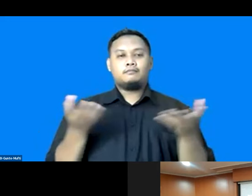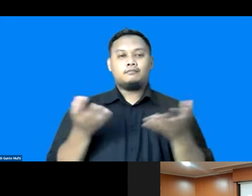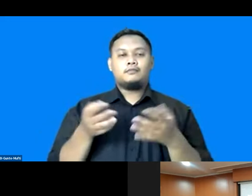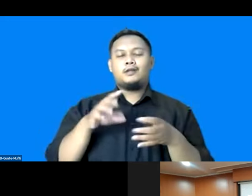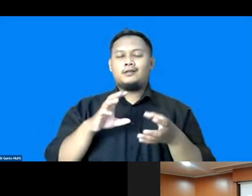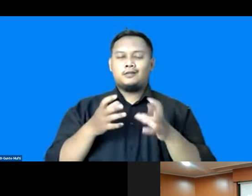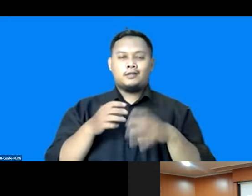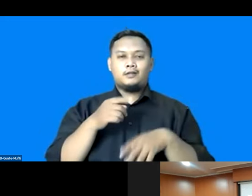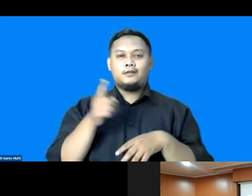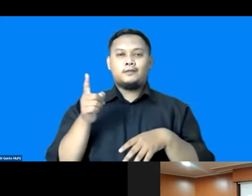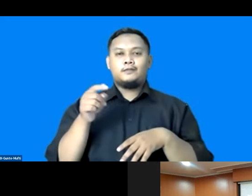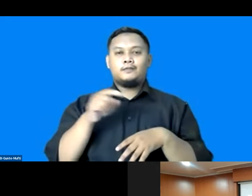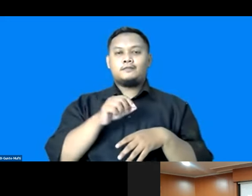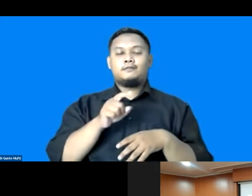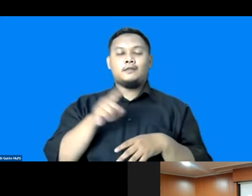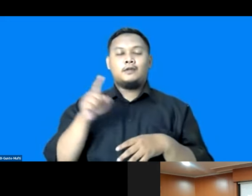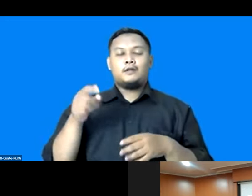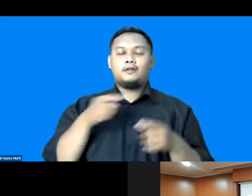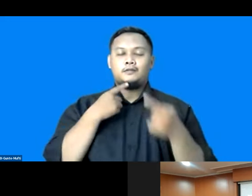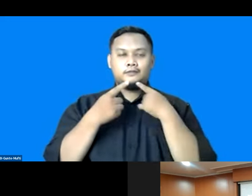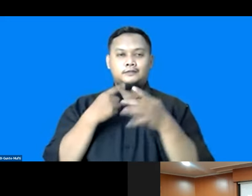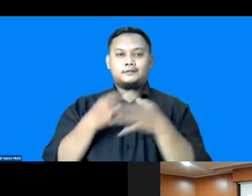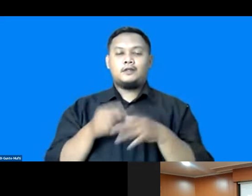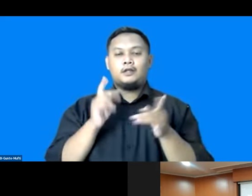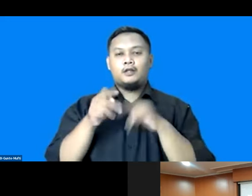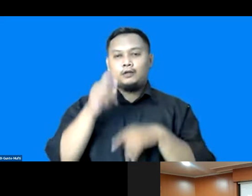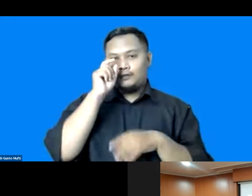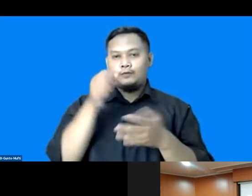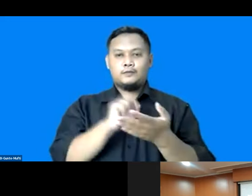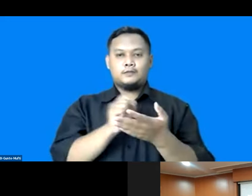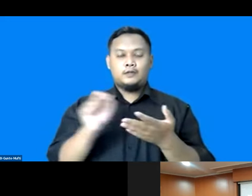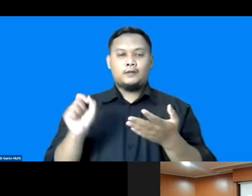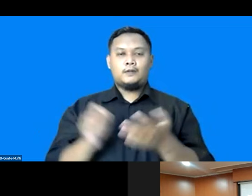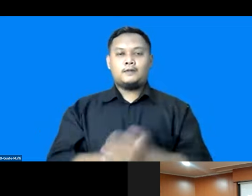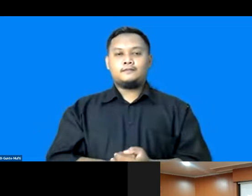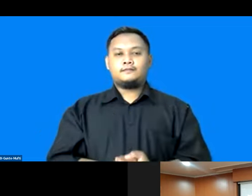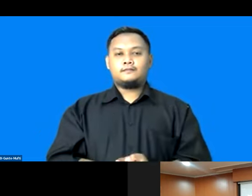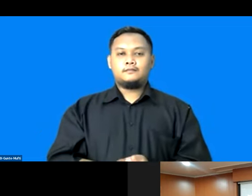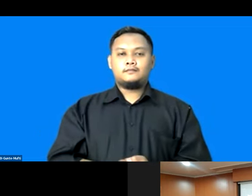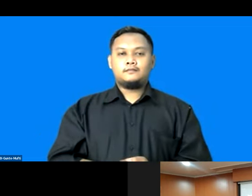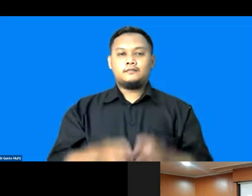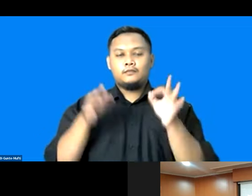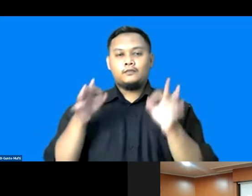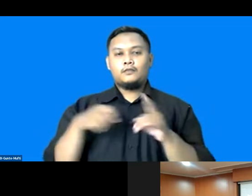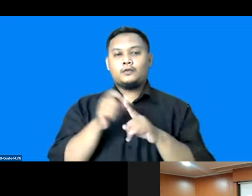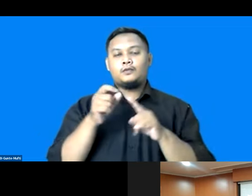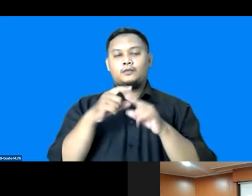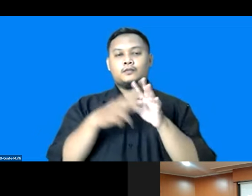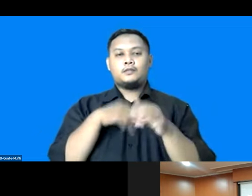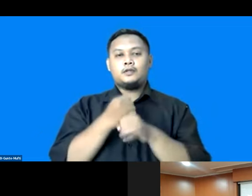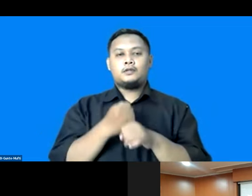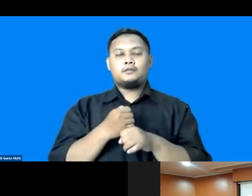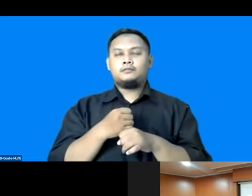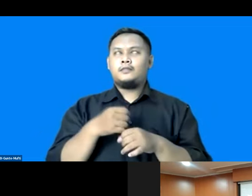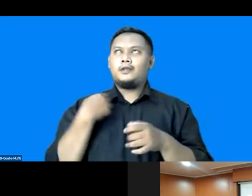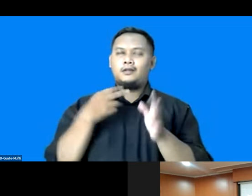yang mereka lebih bahas. Lalu untuk sekolah, di Kota Kupang itu ada di NTT